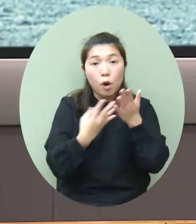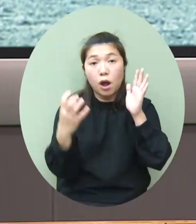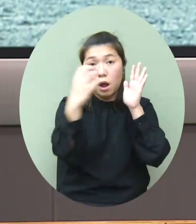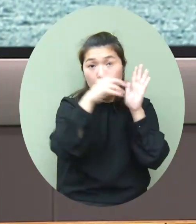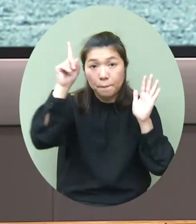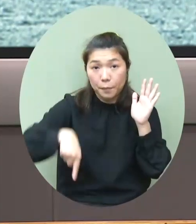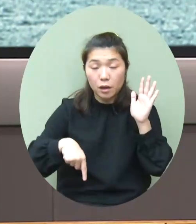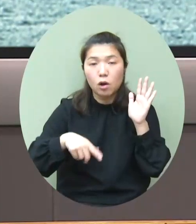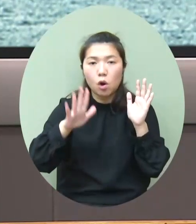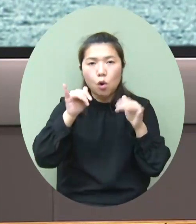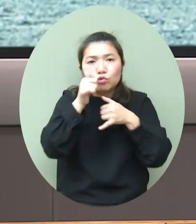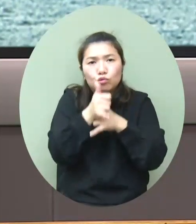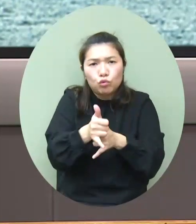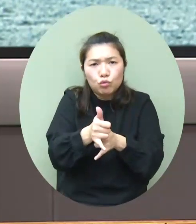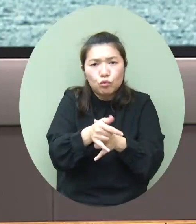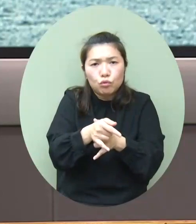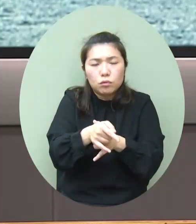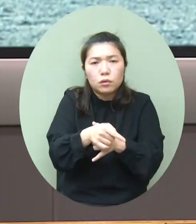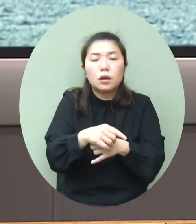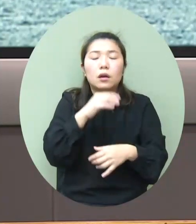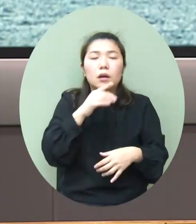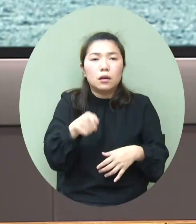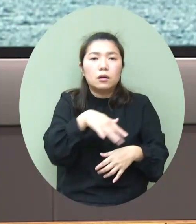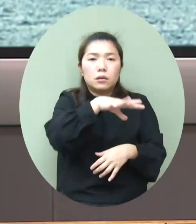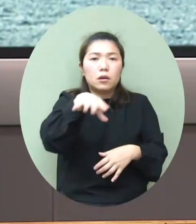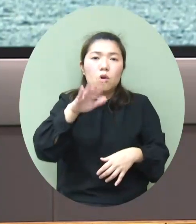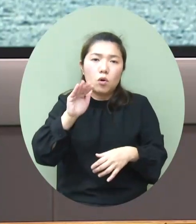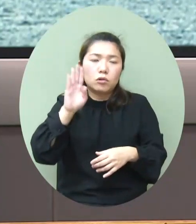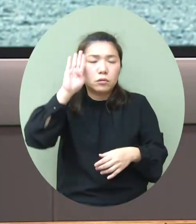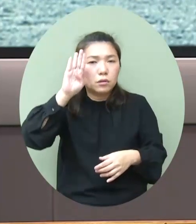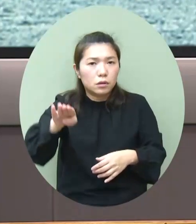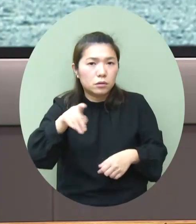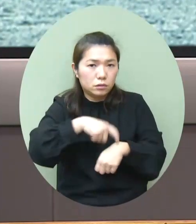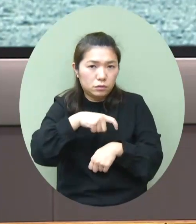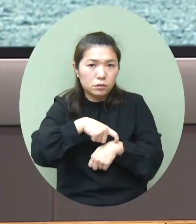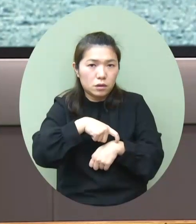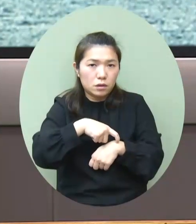在平台推出以后，我们可以追溯，